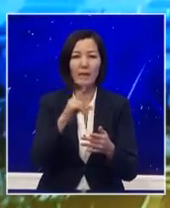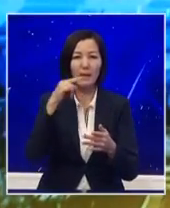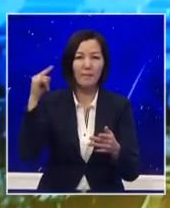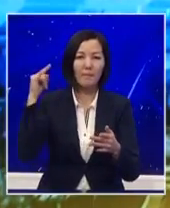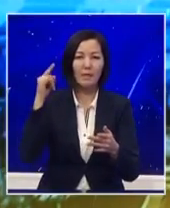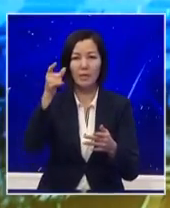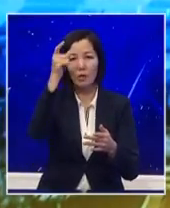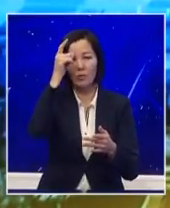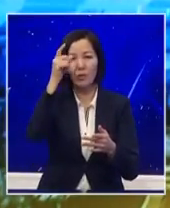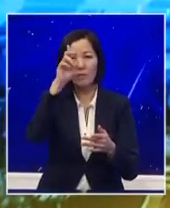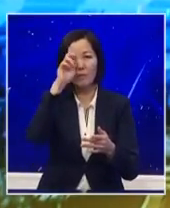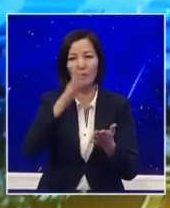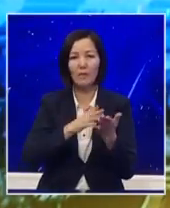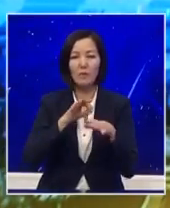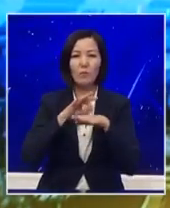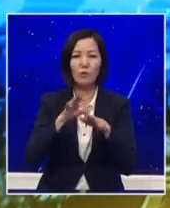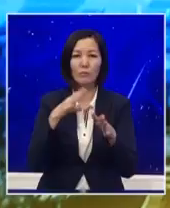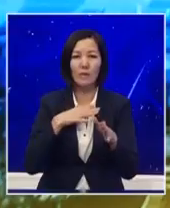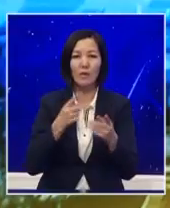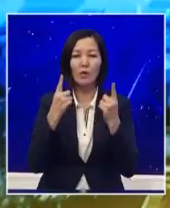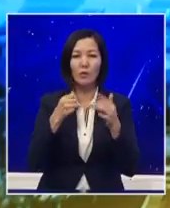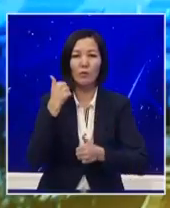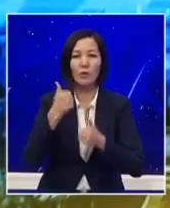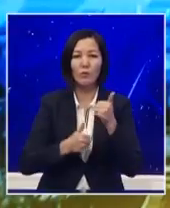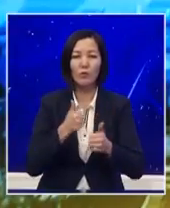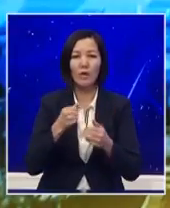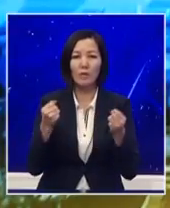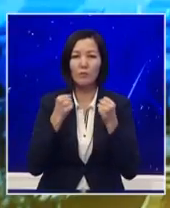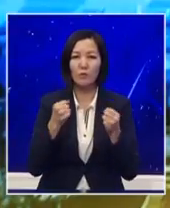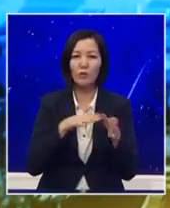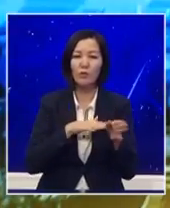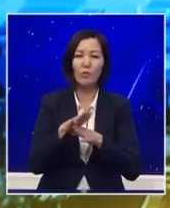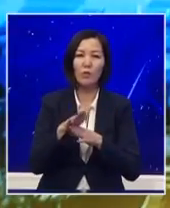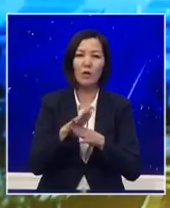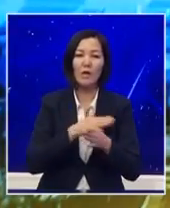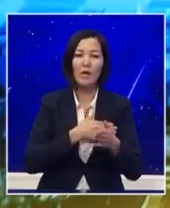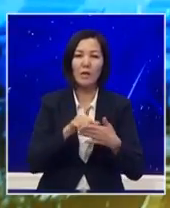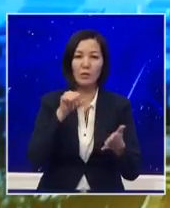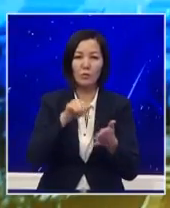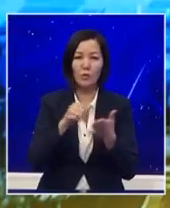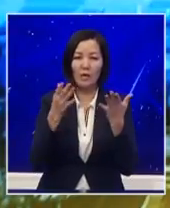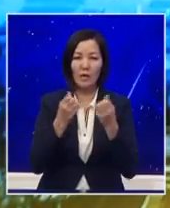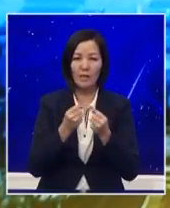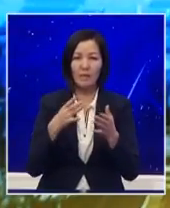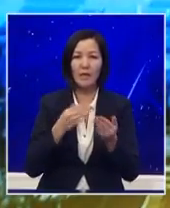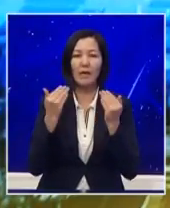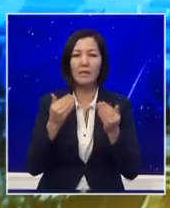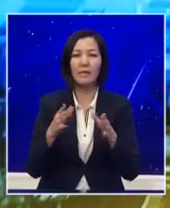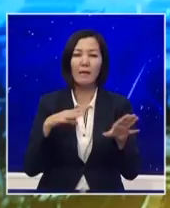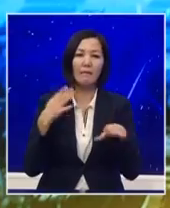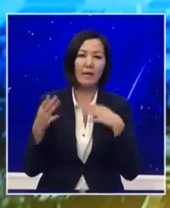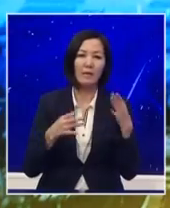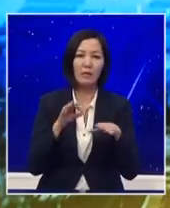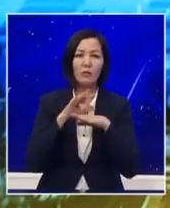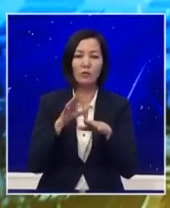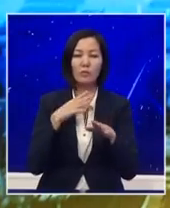Мексика, Түркия елдерінде өткізіліп келген еді. Дүбірлі додаға жергілікті спортшылар да толық қатысу құқығына ие болып отыр. Қазір